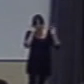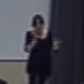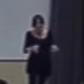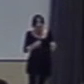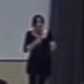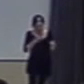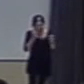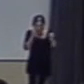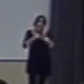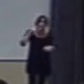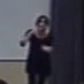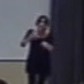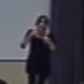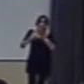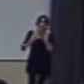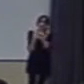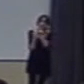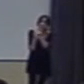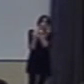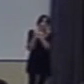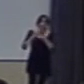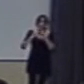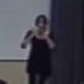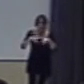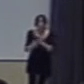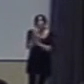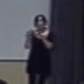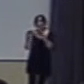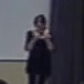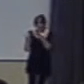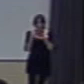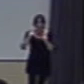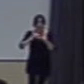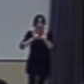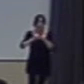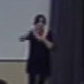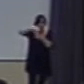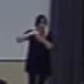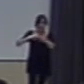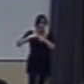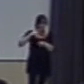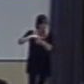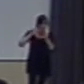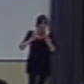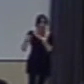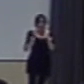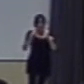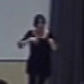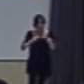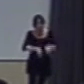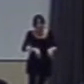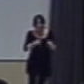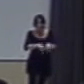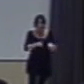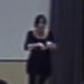de la comunicació d'aquests últims anys surten els debats, aquests que estan molt instal·lats en el món de la comunicació, les noves tensions, no?